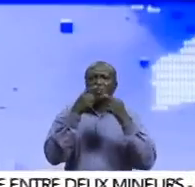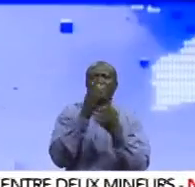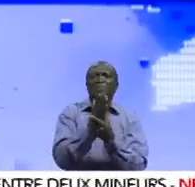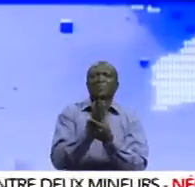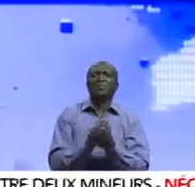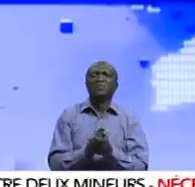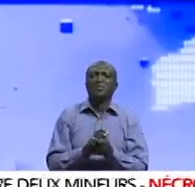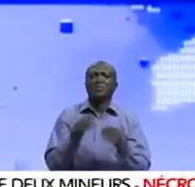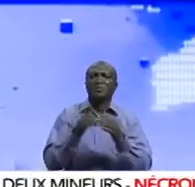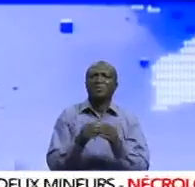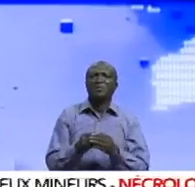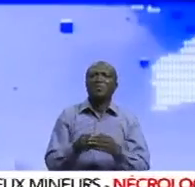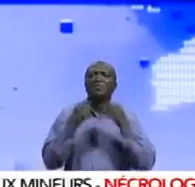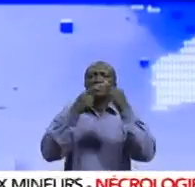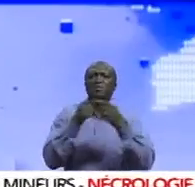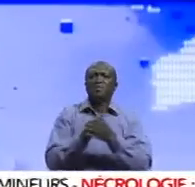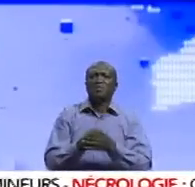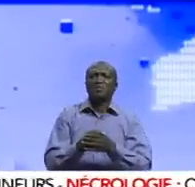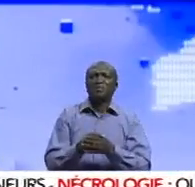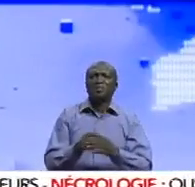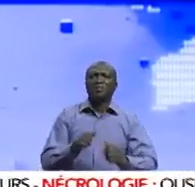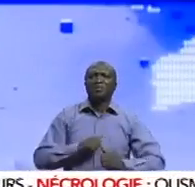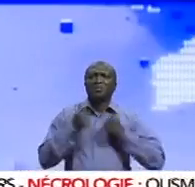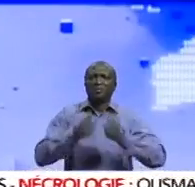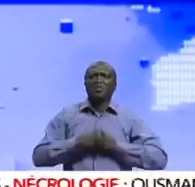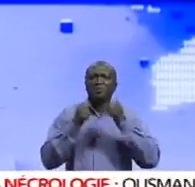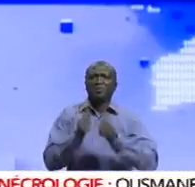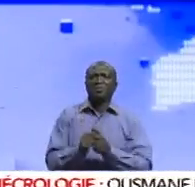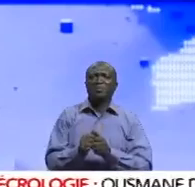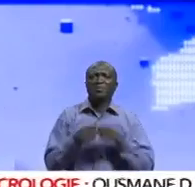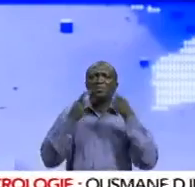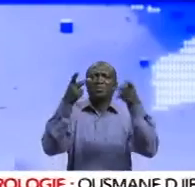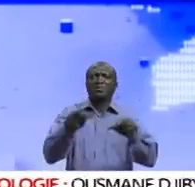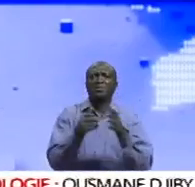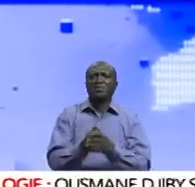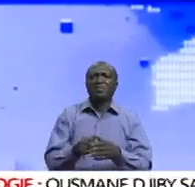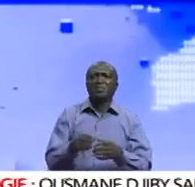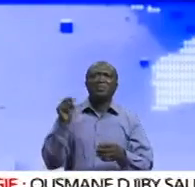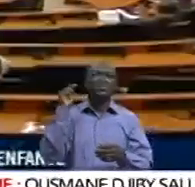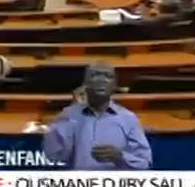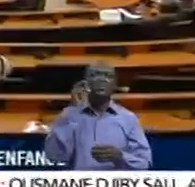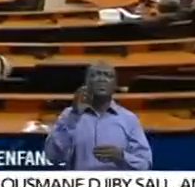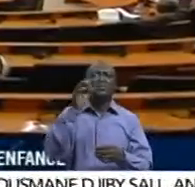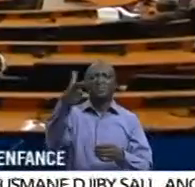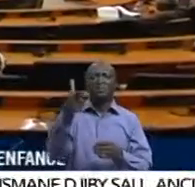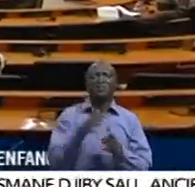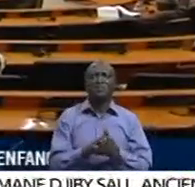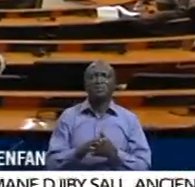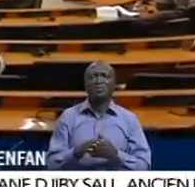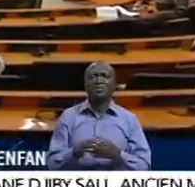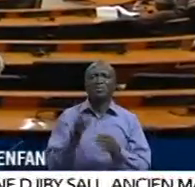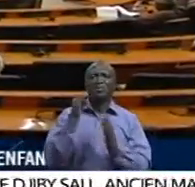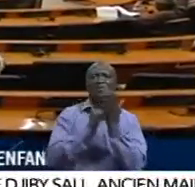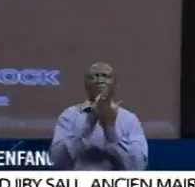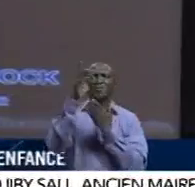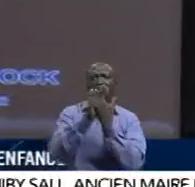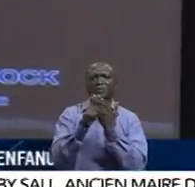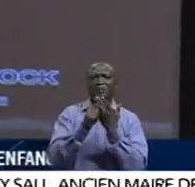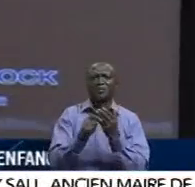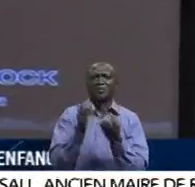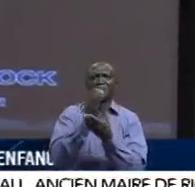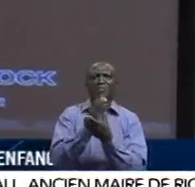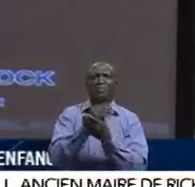coincide avec l'anniversaire de la Convention des droits de l'enfant c'était en présence de ne fatimlo adopté en juilet 2016 ce commentaire